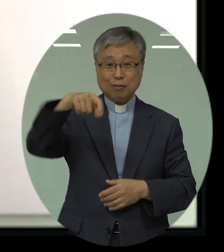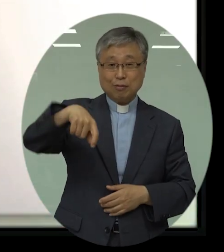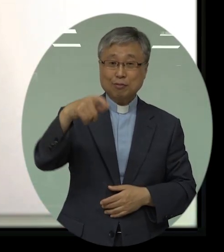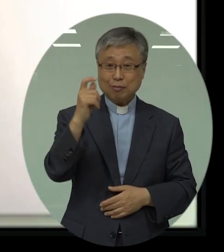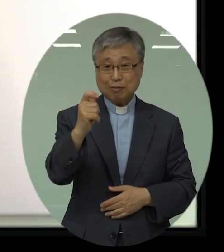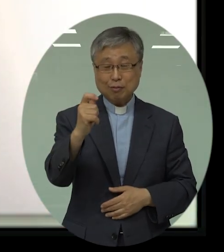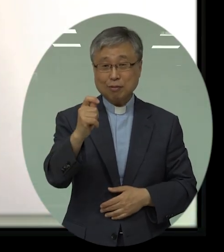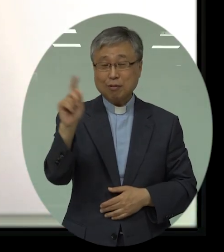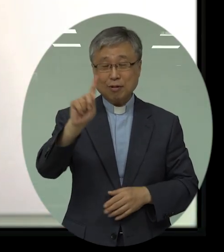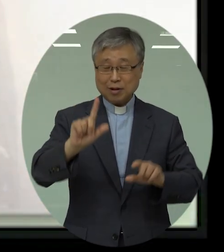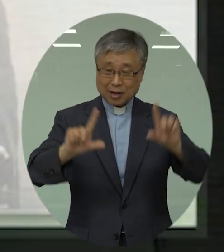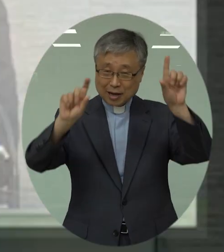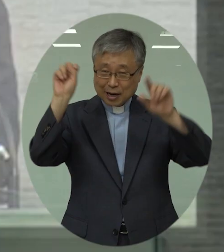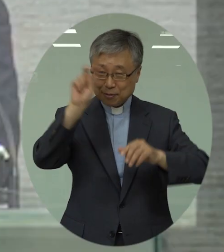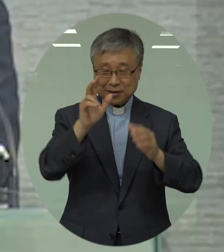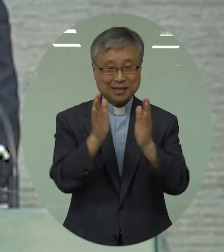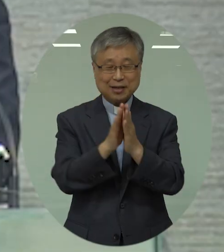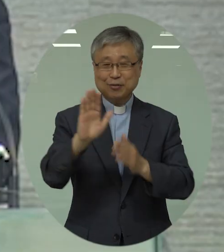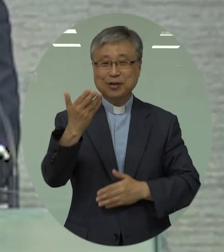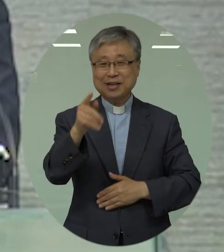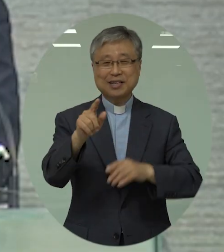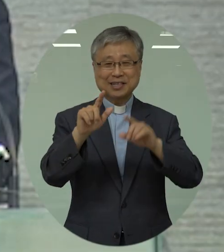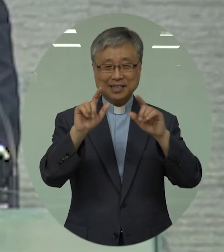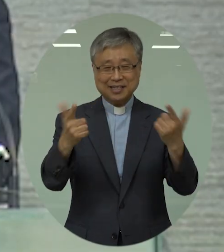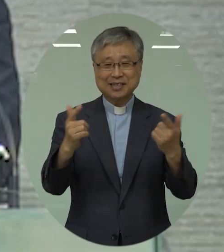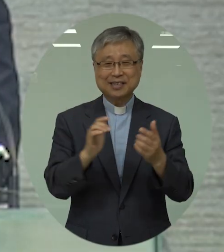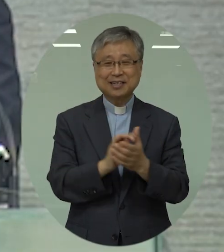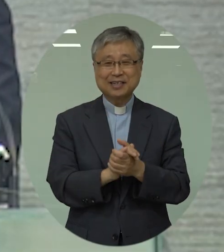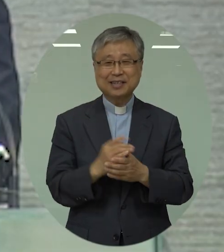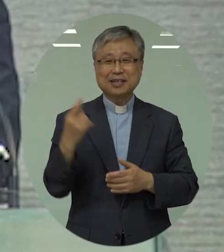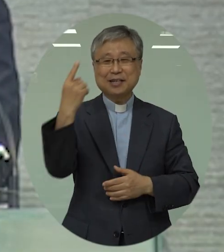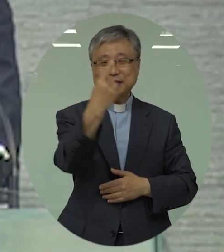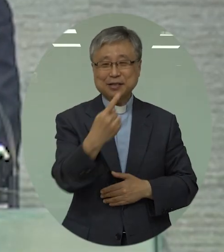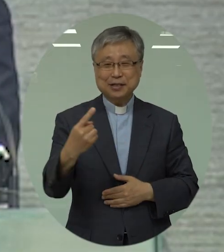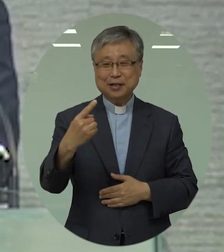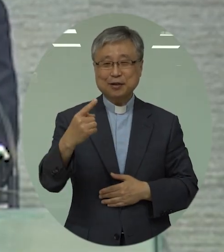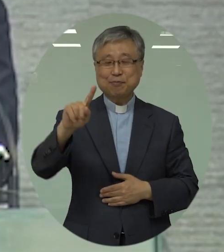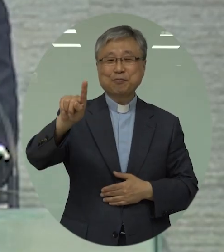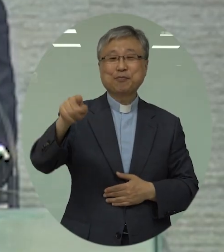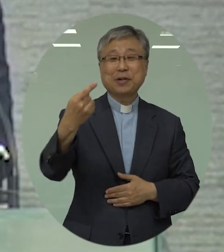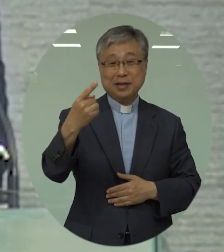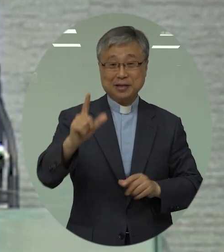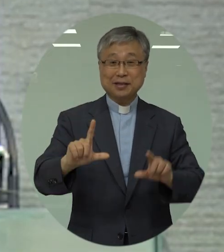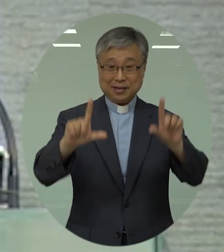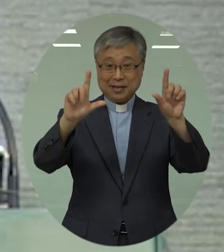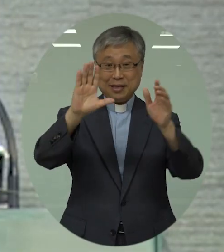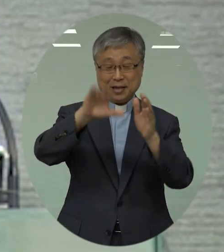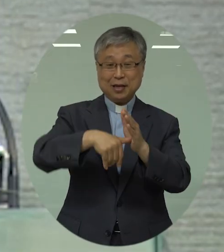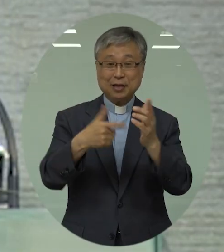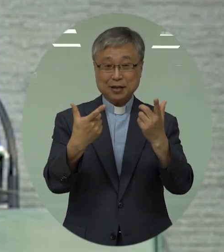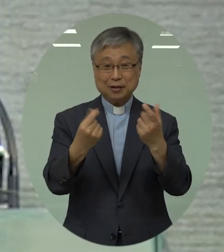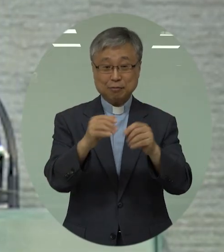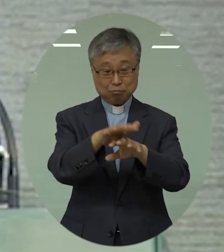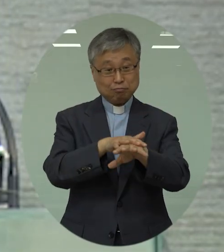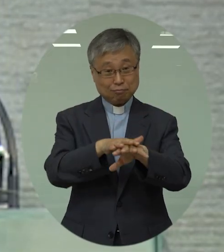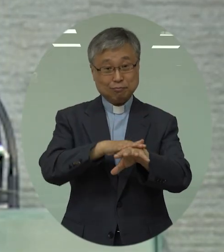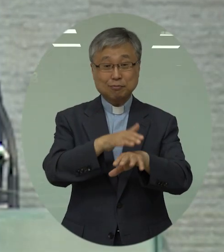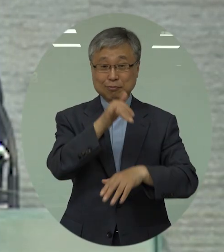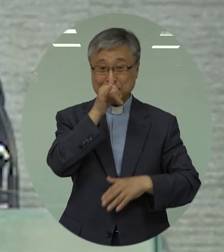큐티가 어느 날 이렇게 갑자기 시작된 것이 아니란 말이에요. 1100년 때 이미 벌써 이런 큐티의 틀이 존재하고